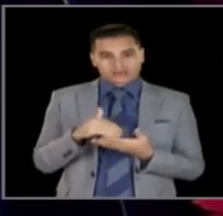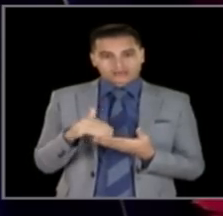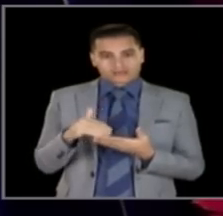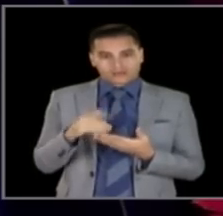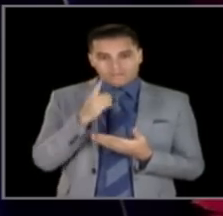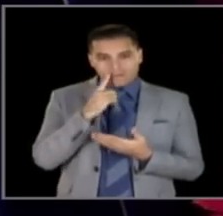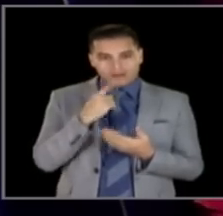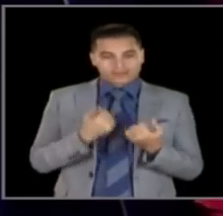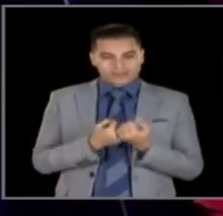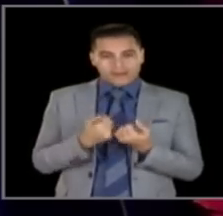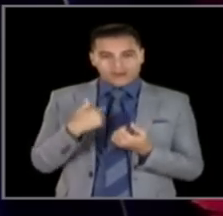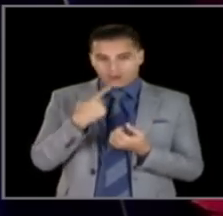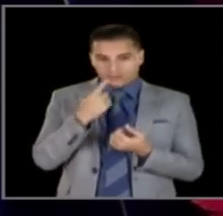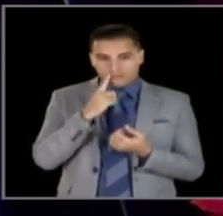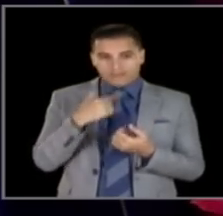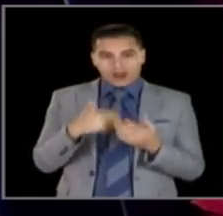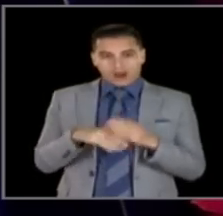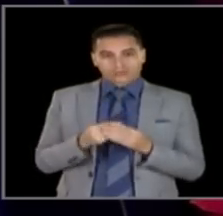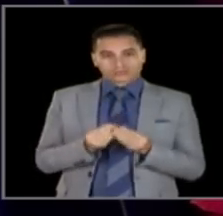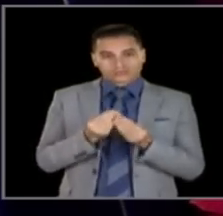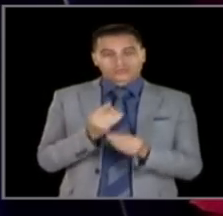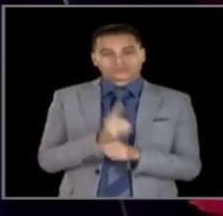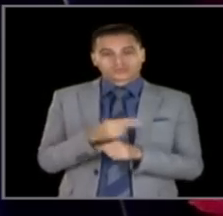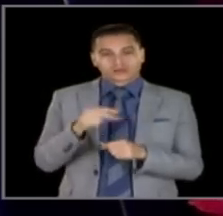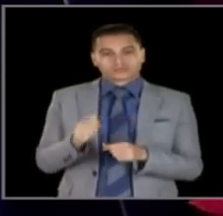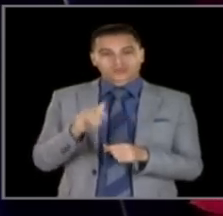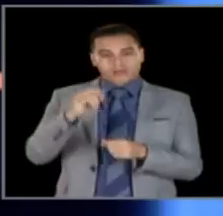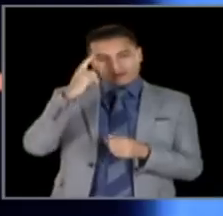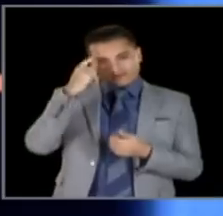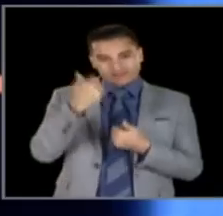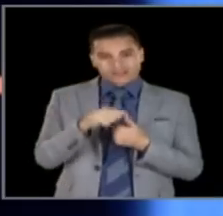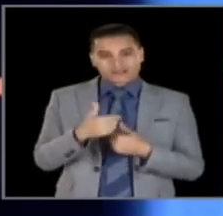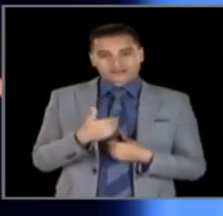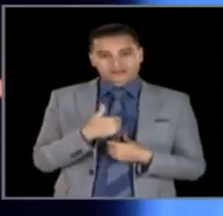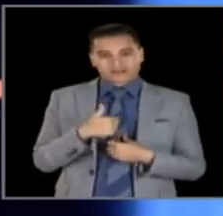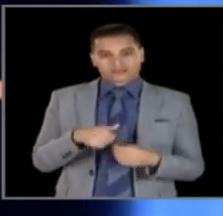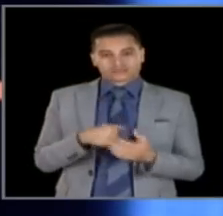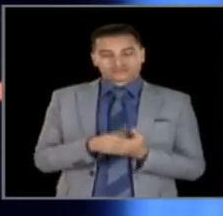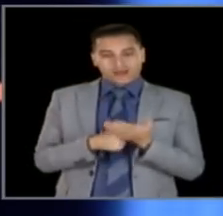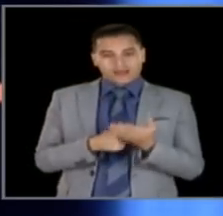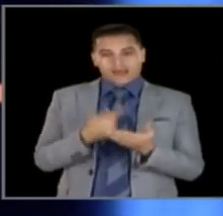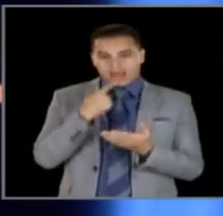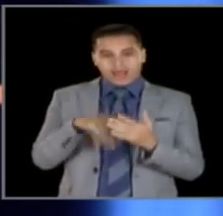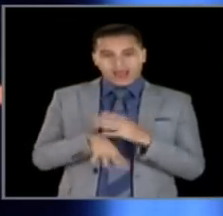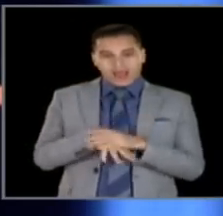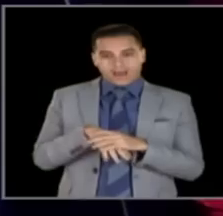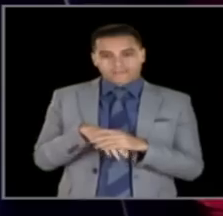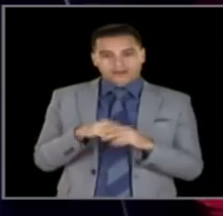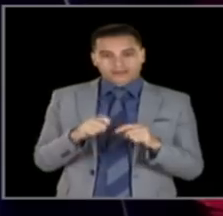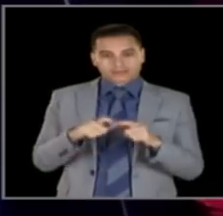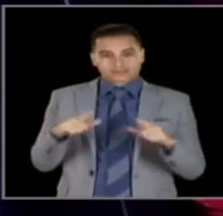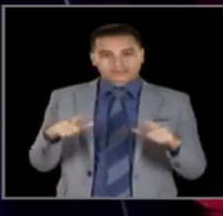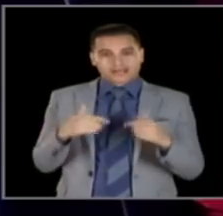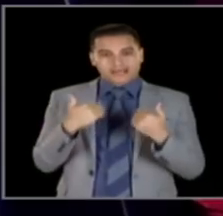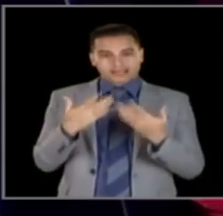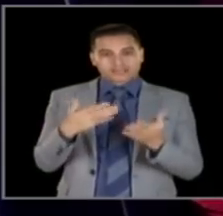وماما قلت لماما ان انا عايزة اهدي حاجة لمستر عصام يفتكرني بيها، ف فهي قالت لي انا هعمل لك اهداء لمستر